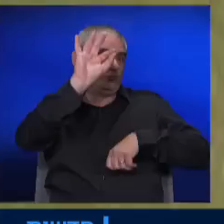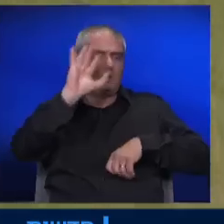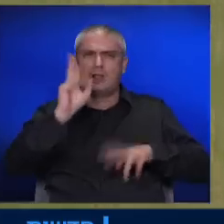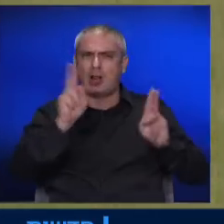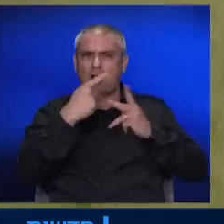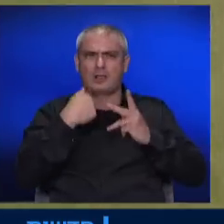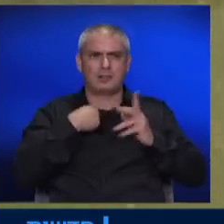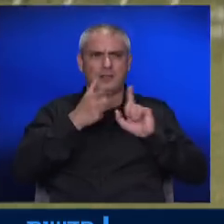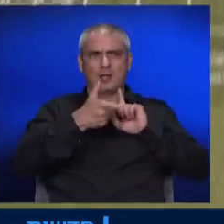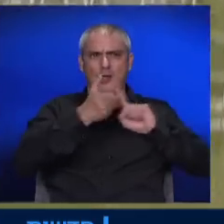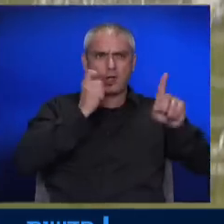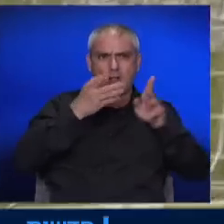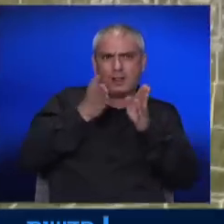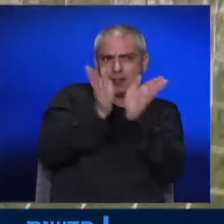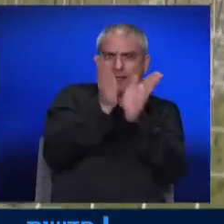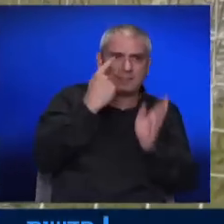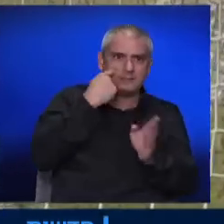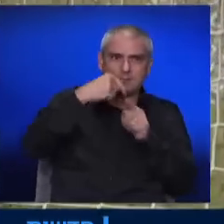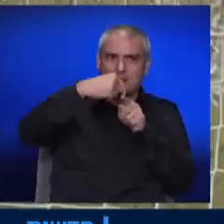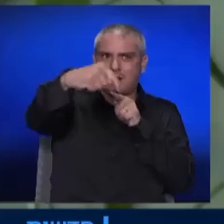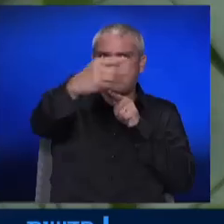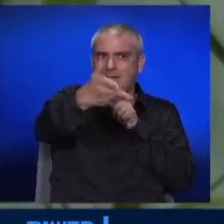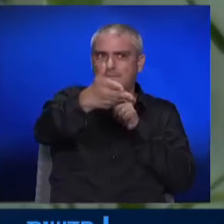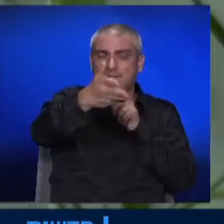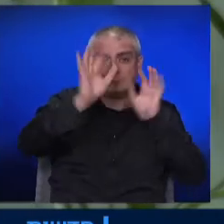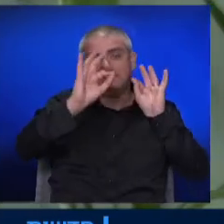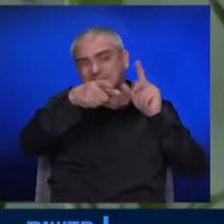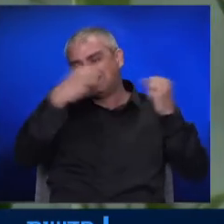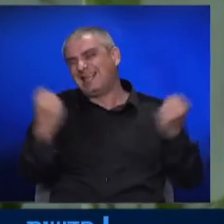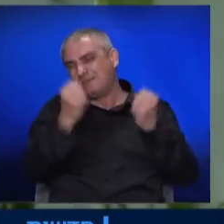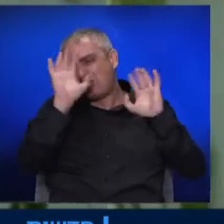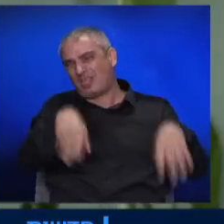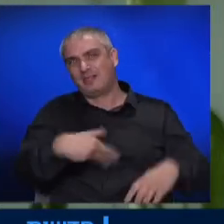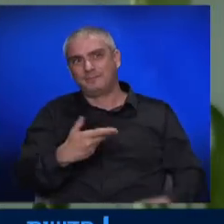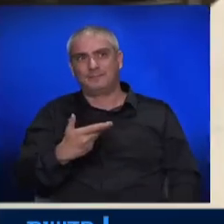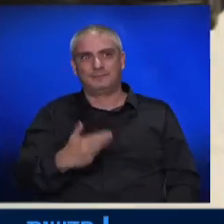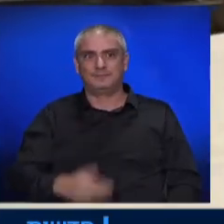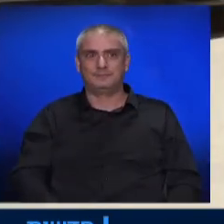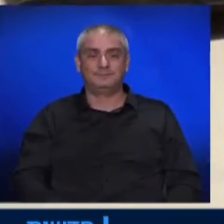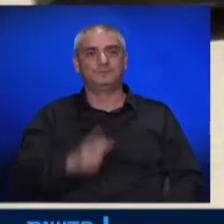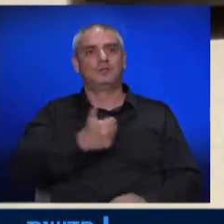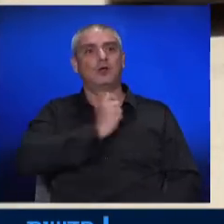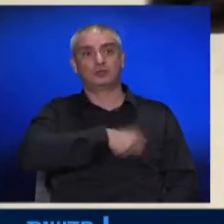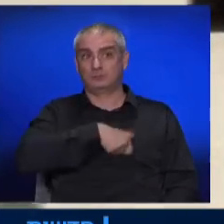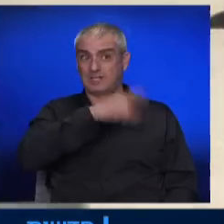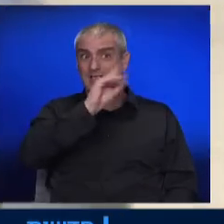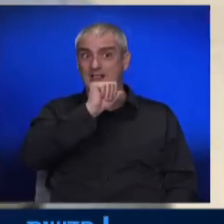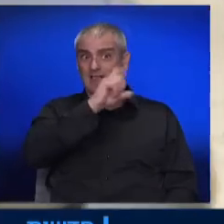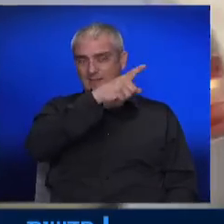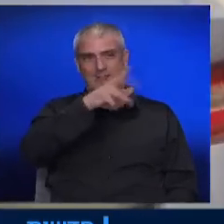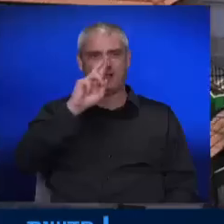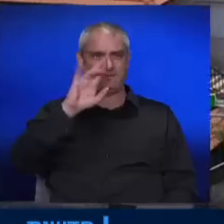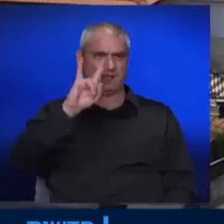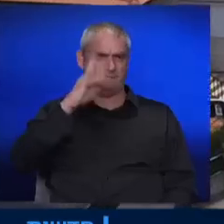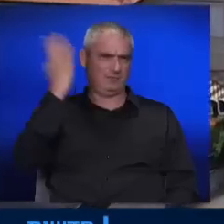מהקרן. תסתכל את הקו. בסדר, זה אימונים. ראש המועצה בדליית אל כרמל הוא רפיק חלבי, כבר כמעט